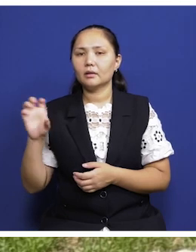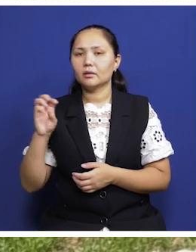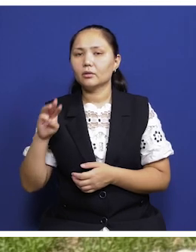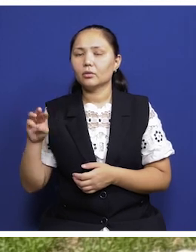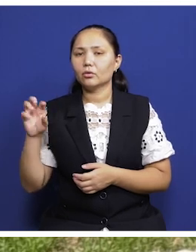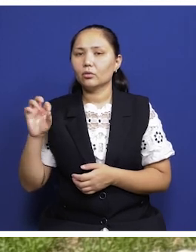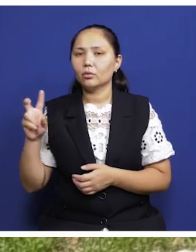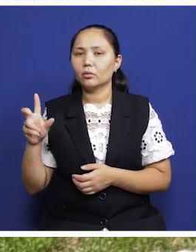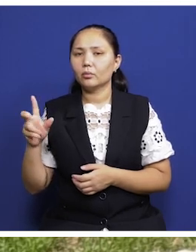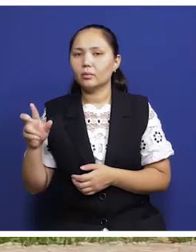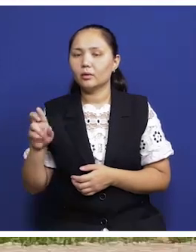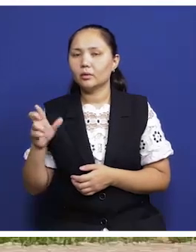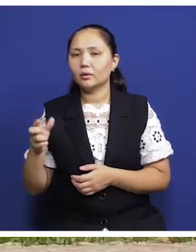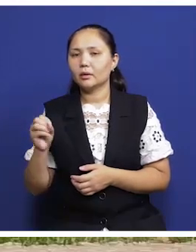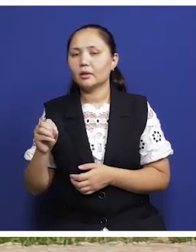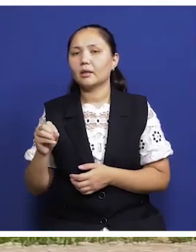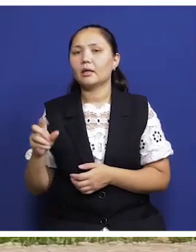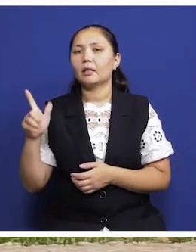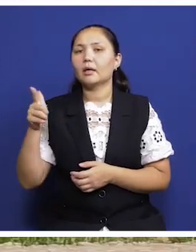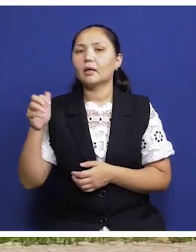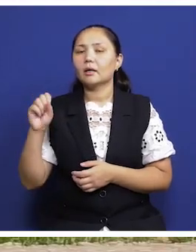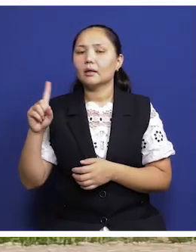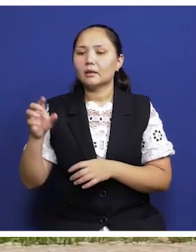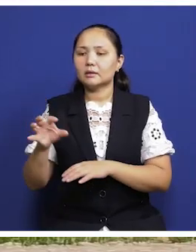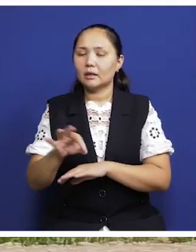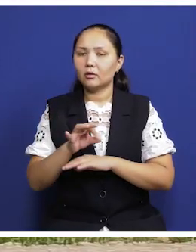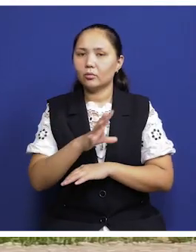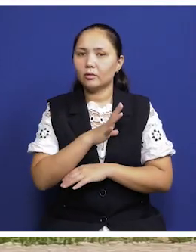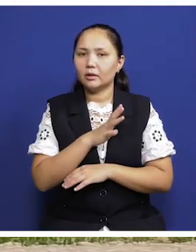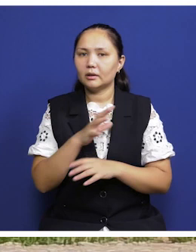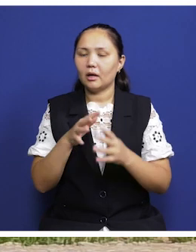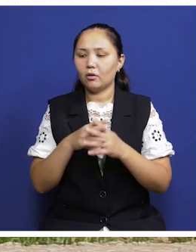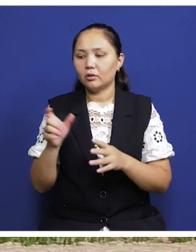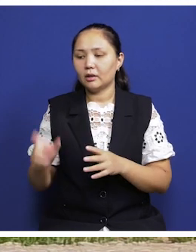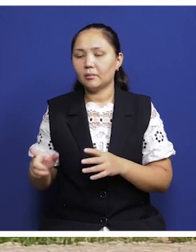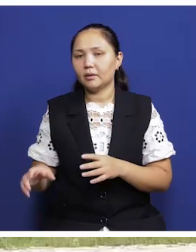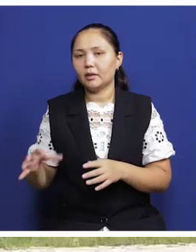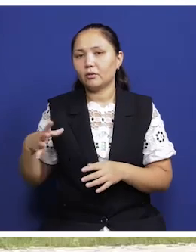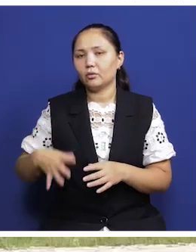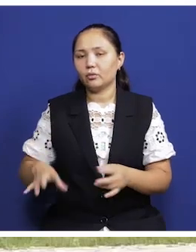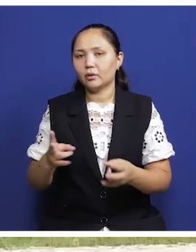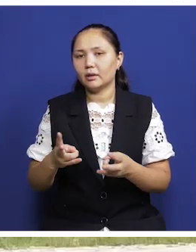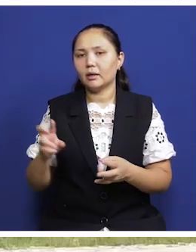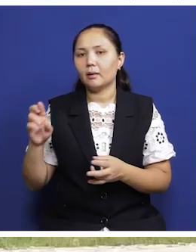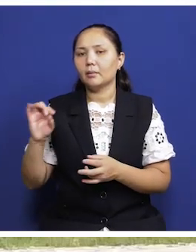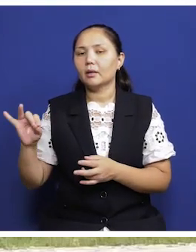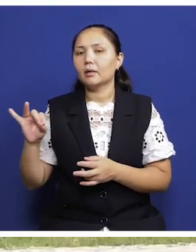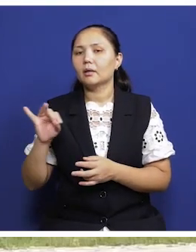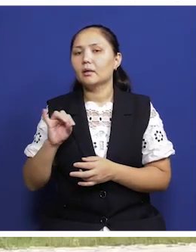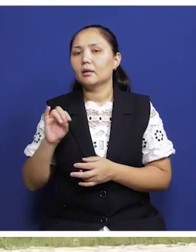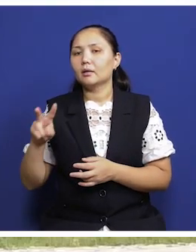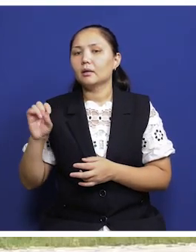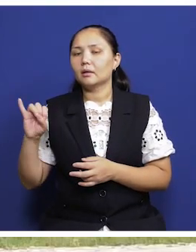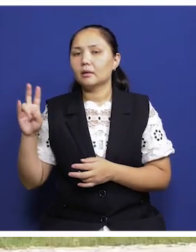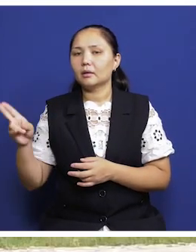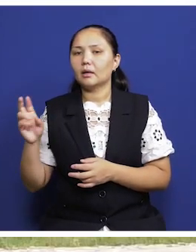осындай қуанышты жаңалығымен бөлісті. Дегенмен ауыл тұрғындары газдың келуін әлі біраз күтуі керек. Оған себеп Бірлік Ақтас бағытындағы газ